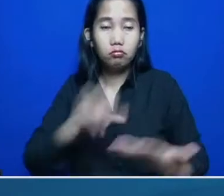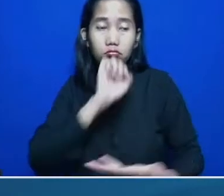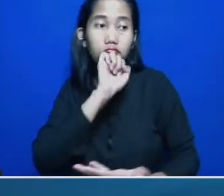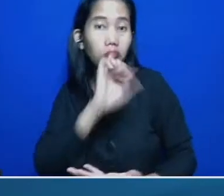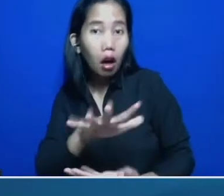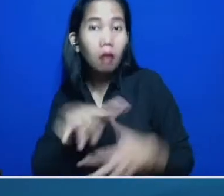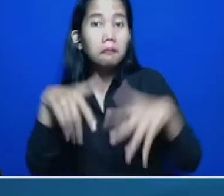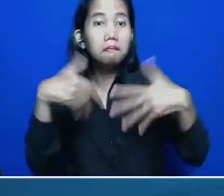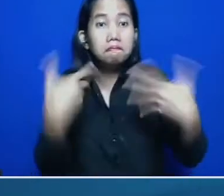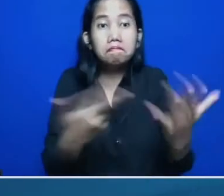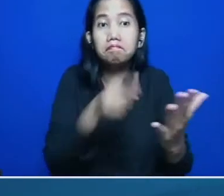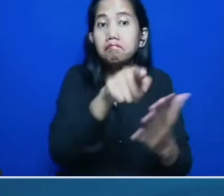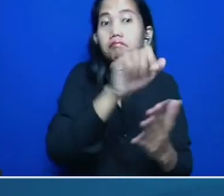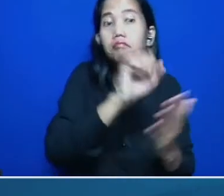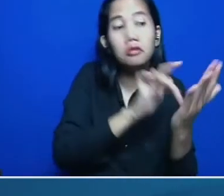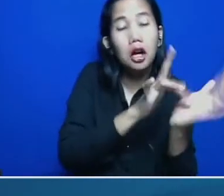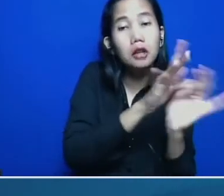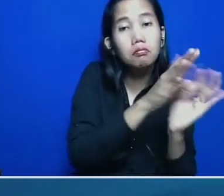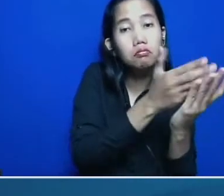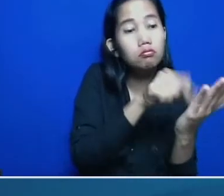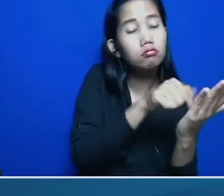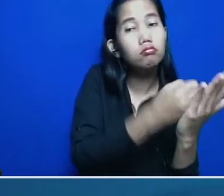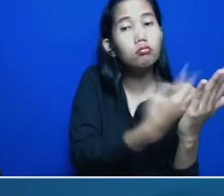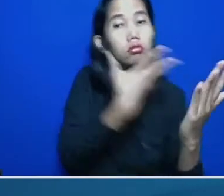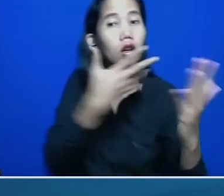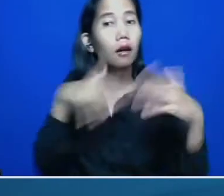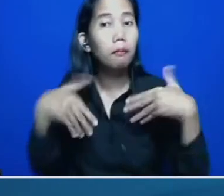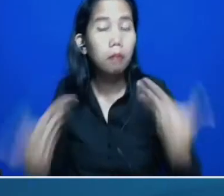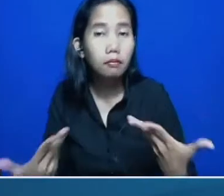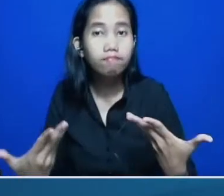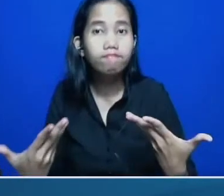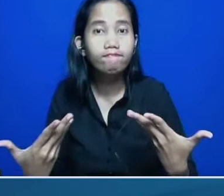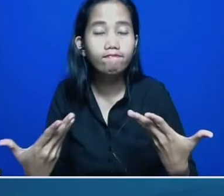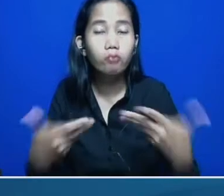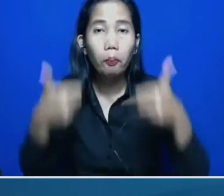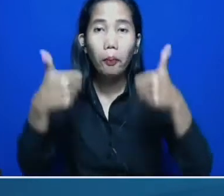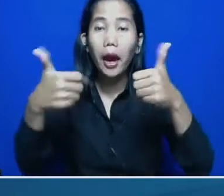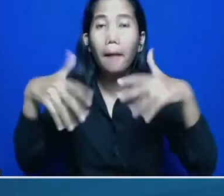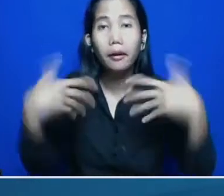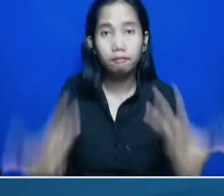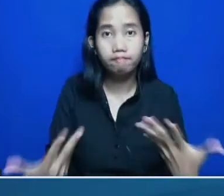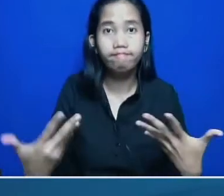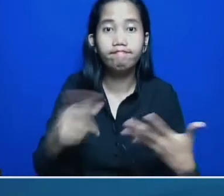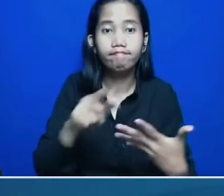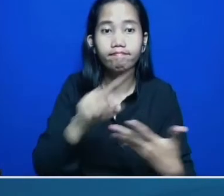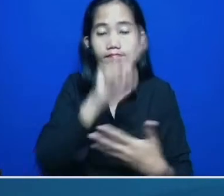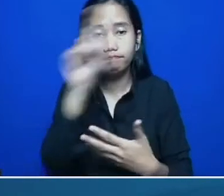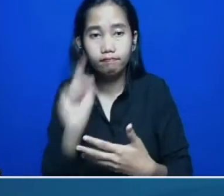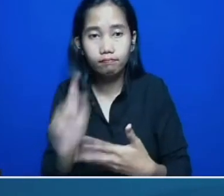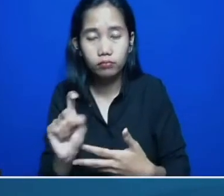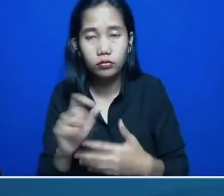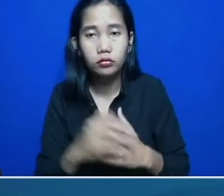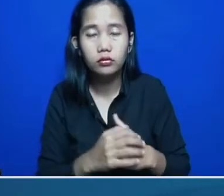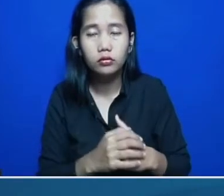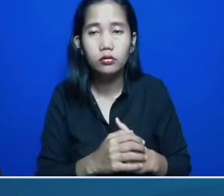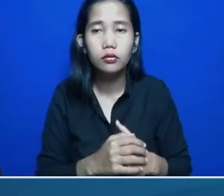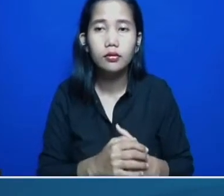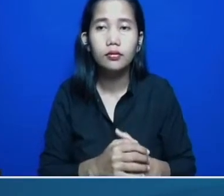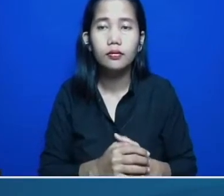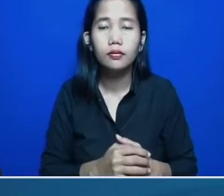baik-baik saja jadi inilah Kerinduan Allah bagi kita semua